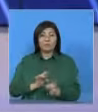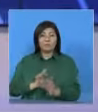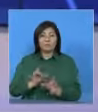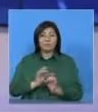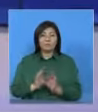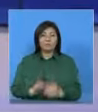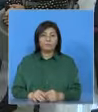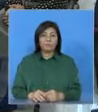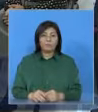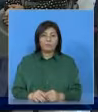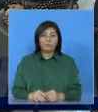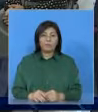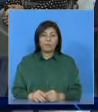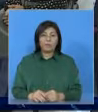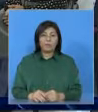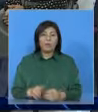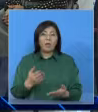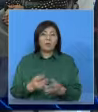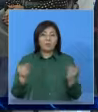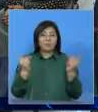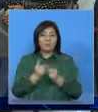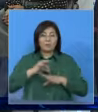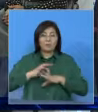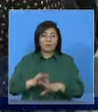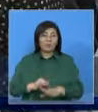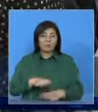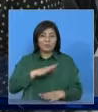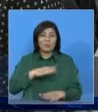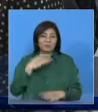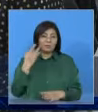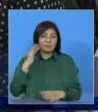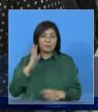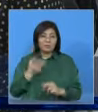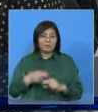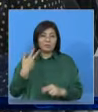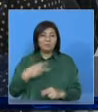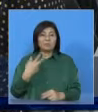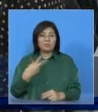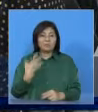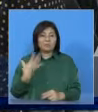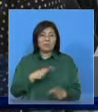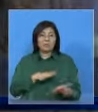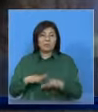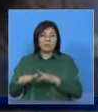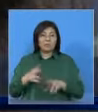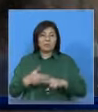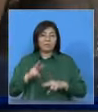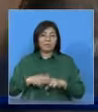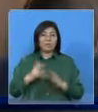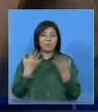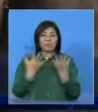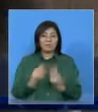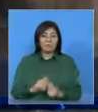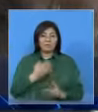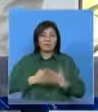тему. Такого рода встречи проводятся не впервые. Это уже 25-е по счету мероприятие. В этот день люди